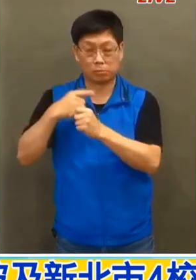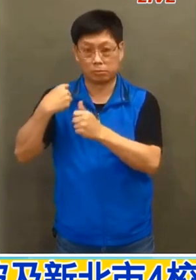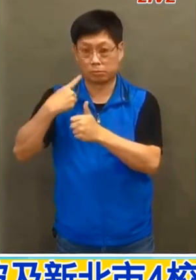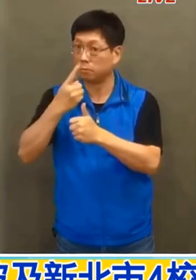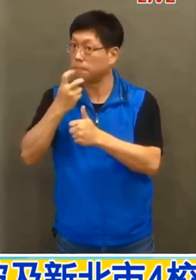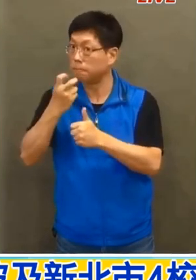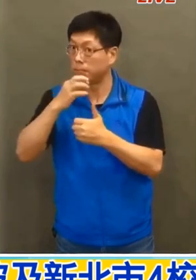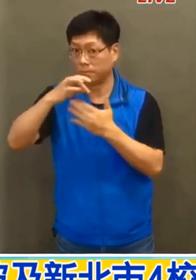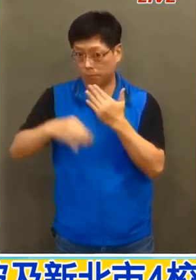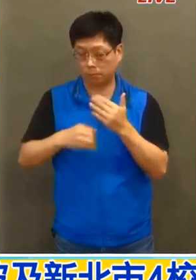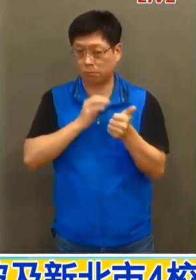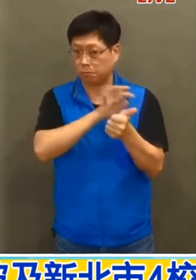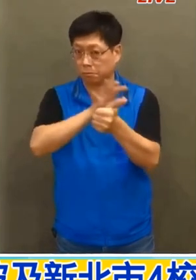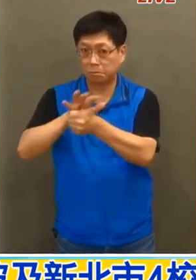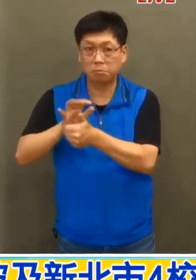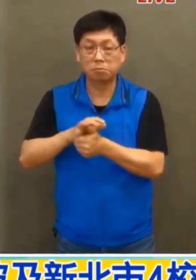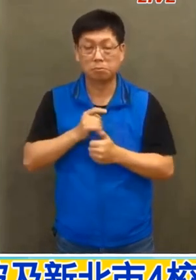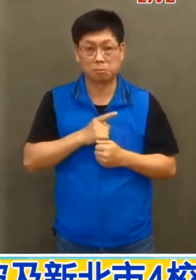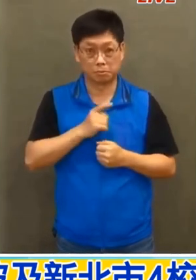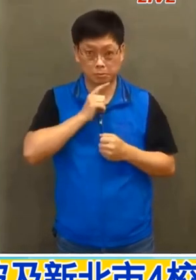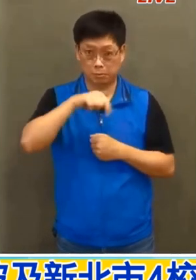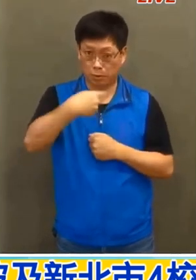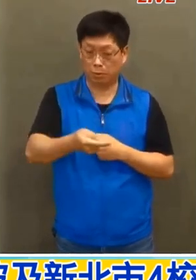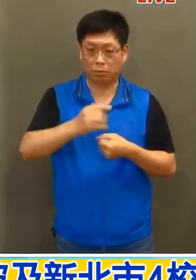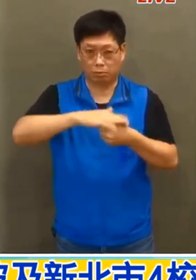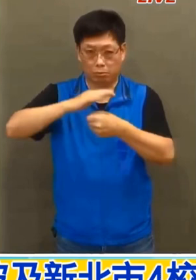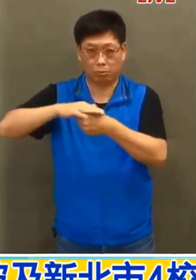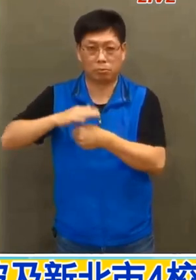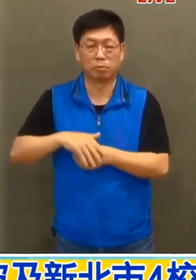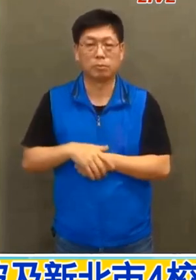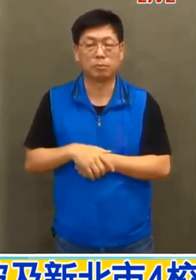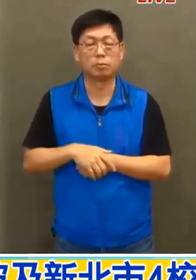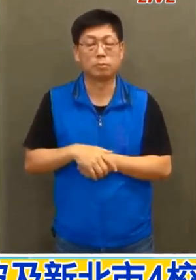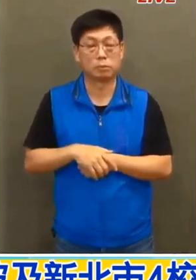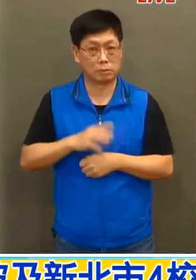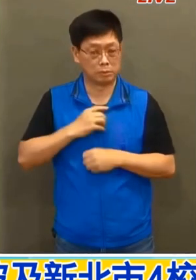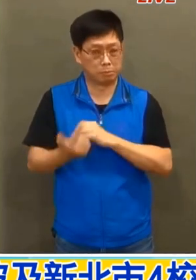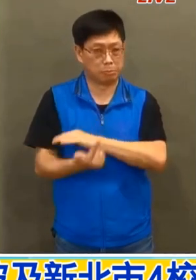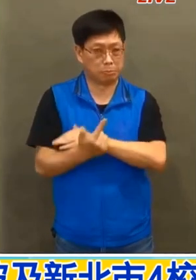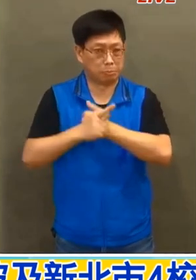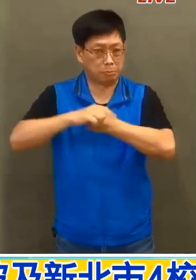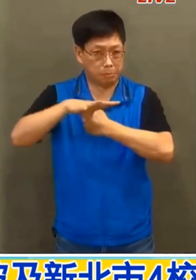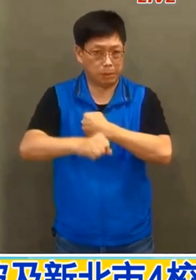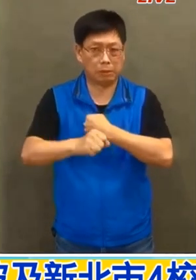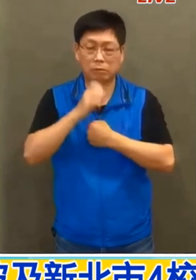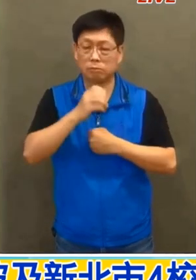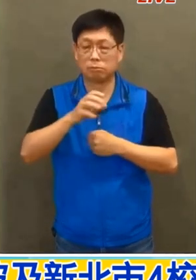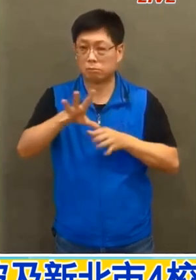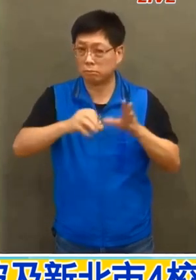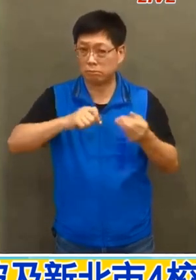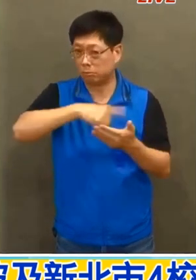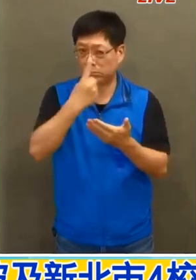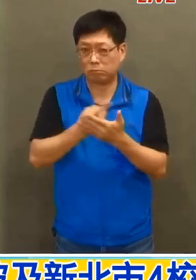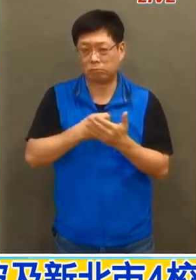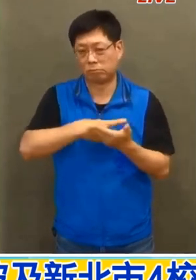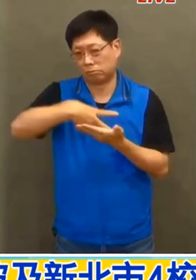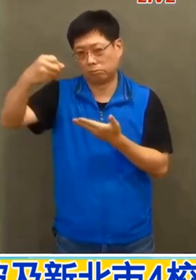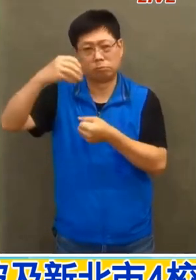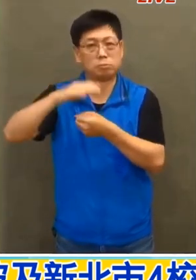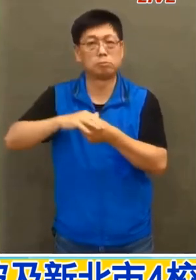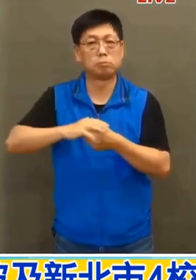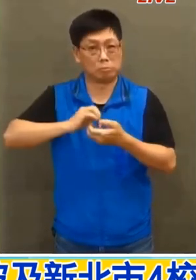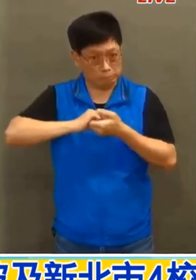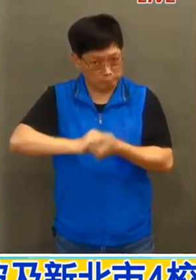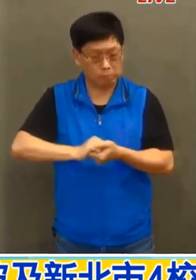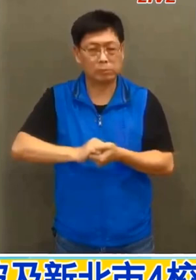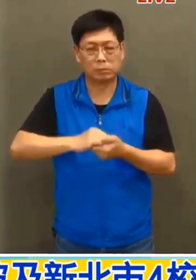我们会协助执行后续的补救措施，我们会在最快的时间把所有的资料补上传，一定会